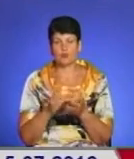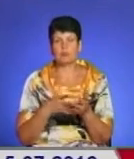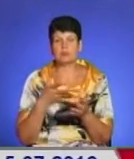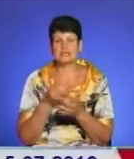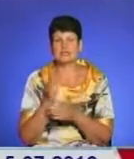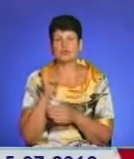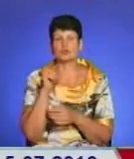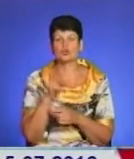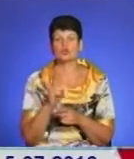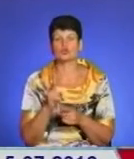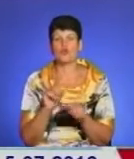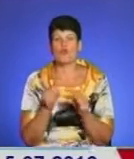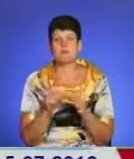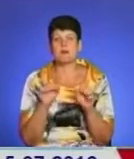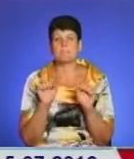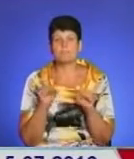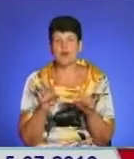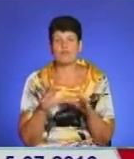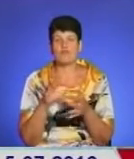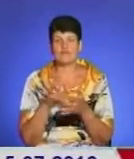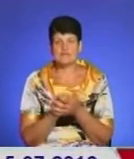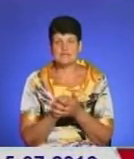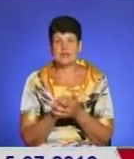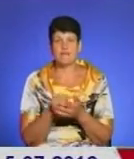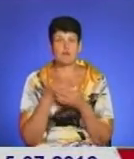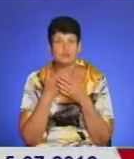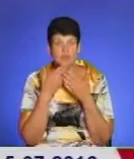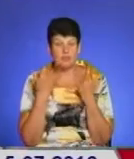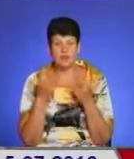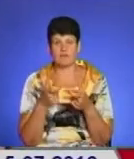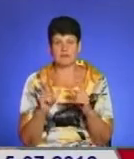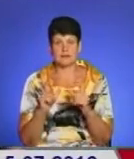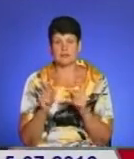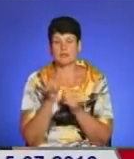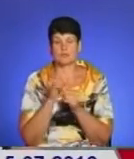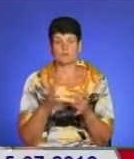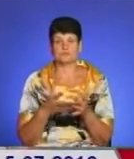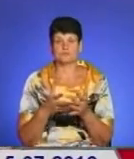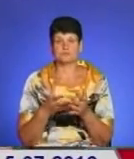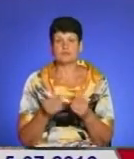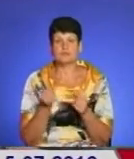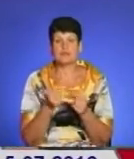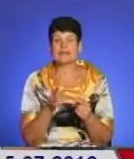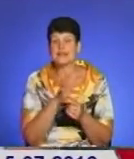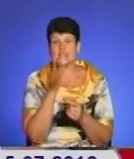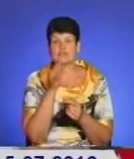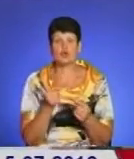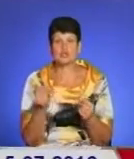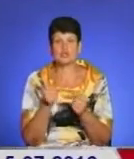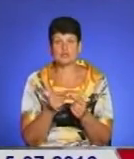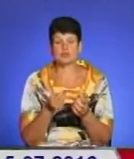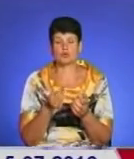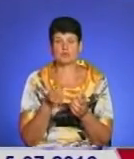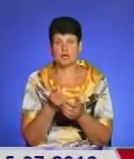право власності. А відсутність квитанції не є приводом уникати податку. Більше того, за несвоєчасну сплату вам нарахують